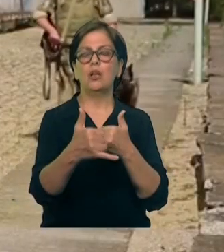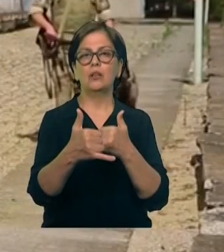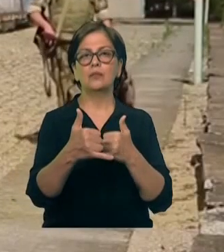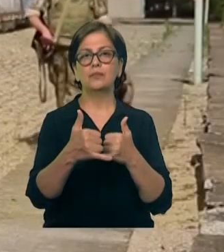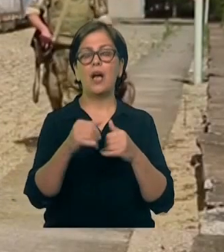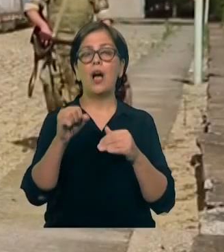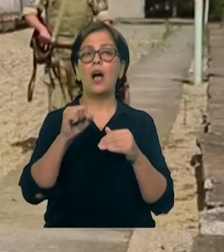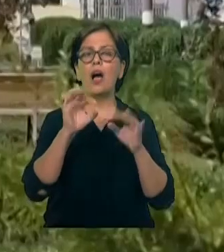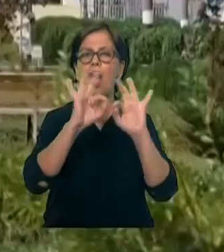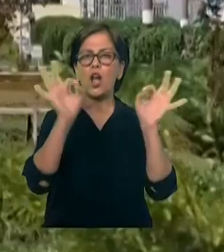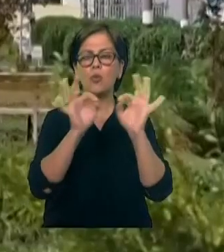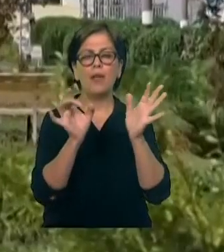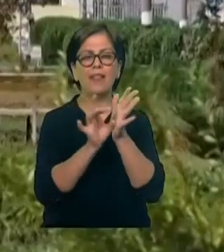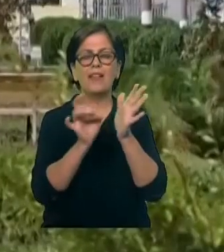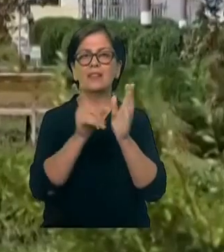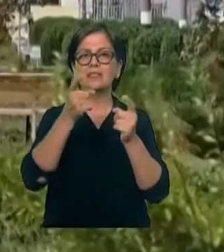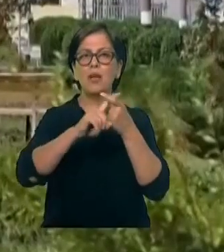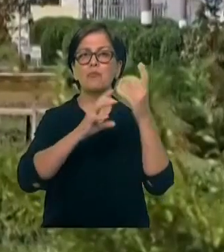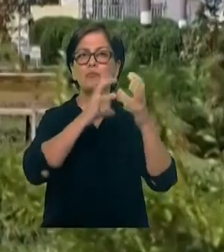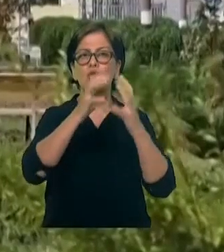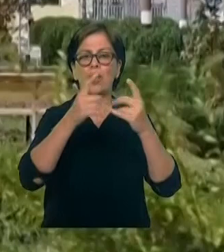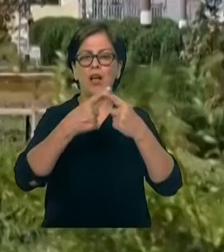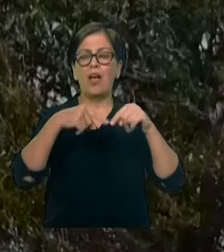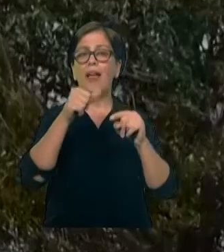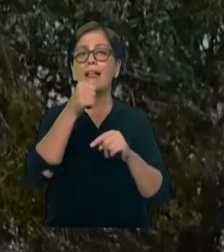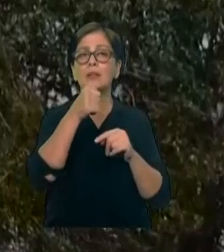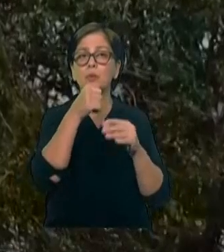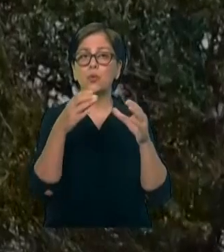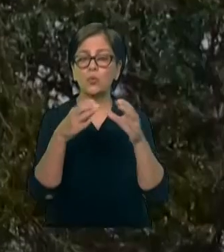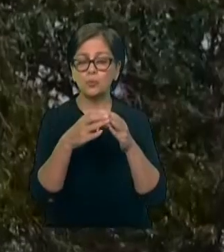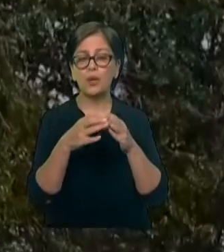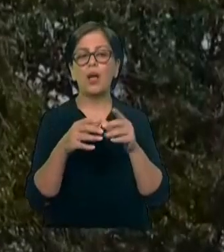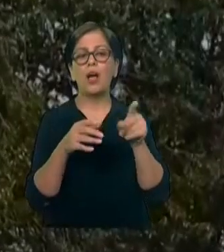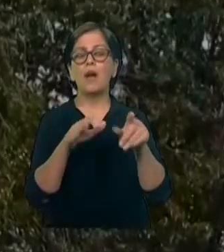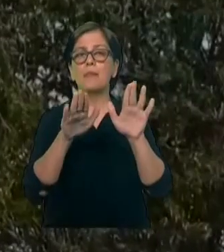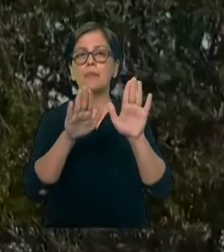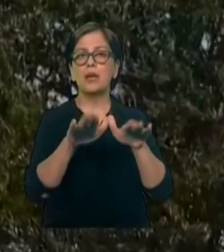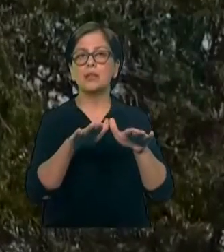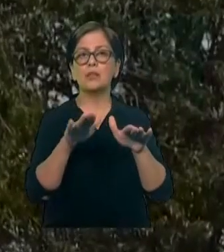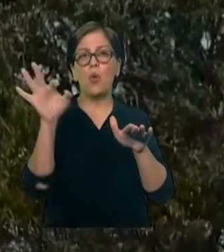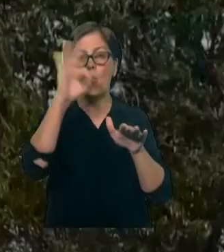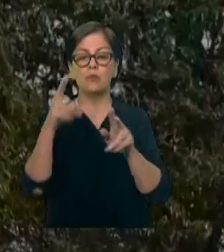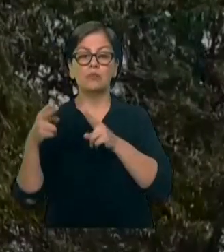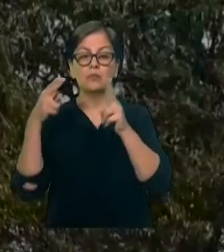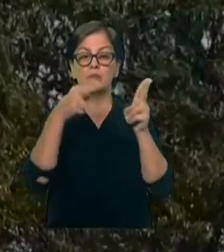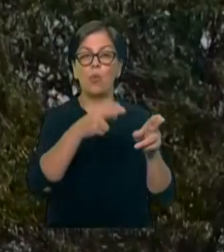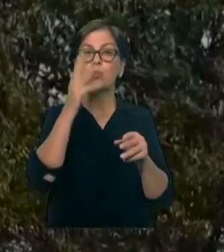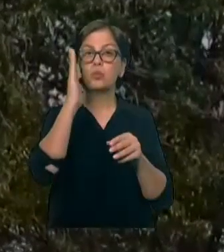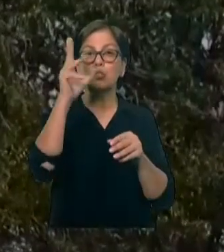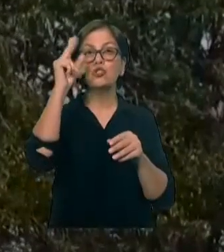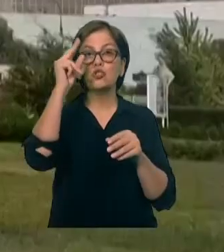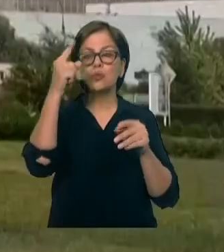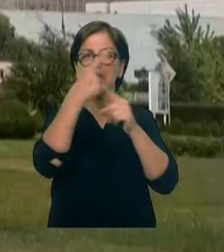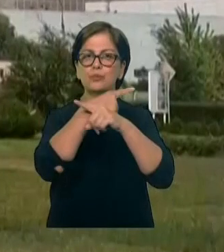arada Atom Enerjisi üzrə Beynəlxalq Agentliyin ekspertlər qrupunun Zaporojye Atom Elektrik Stansiyasını ziyarət edəcəyi tarix